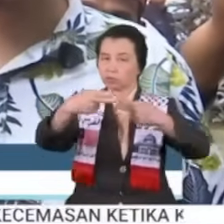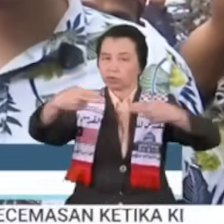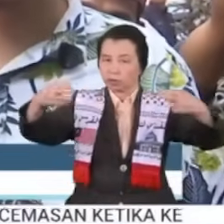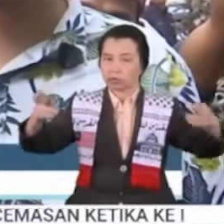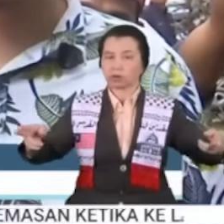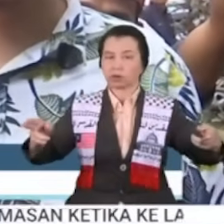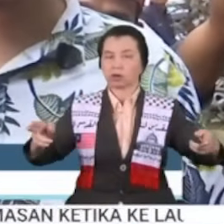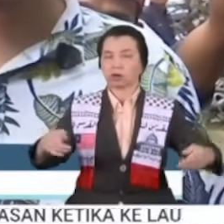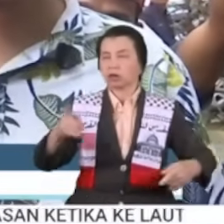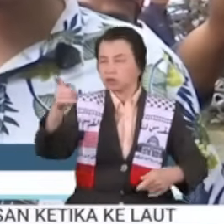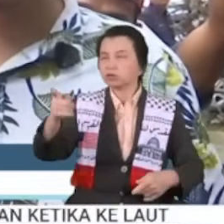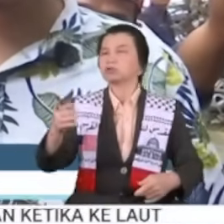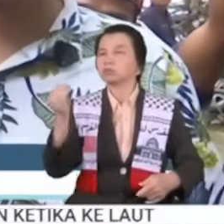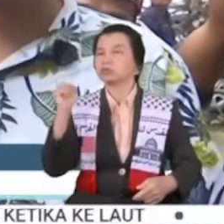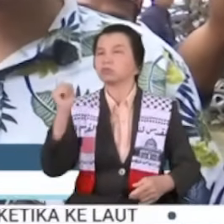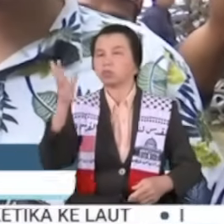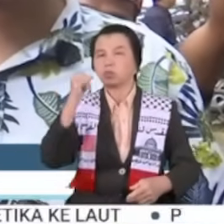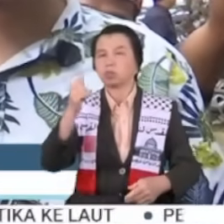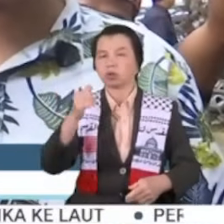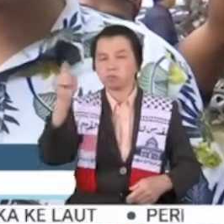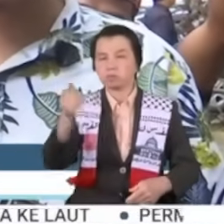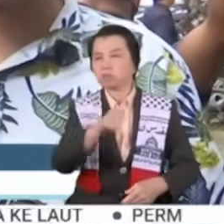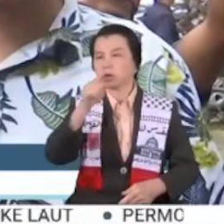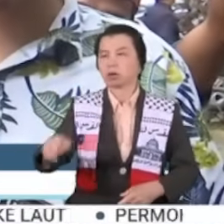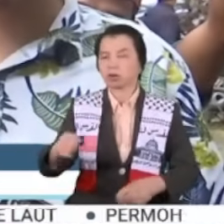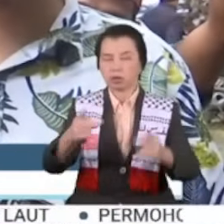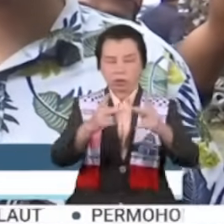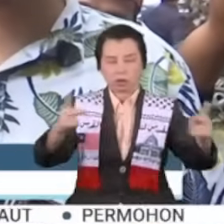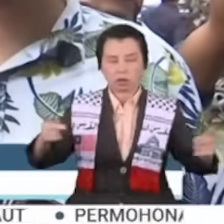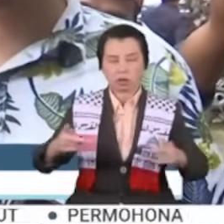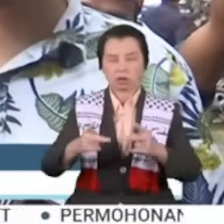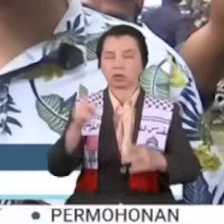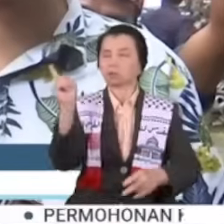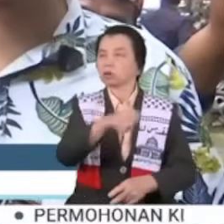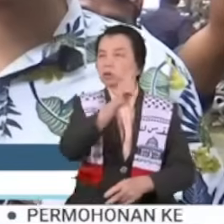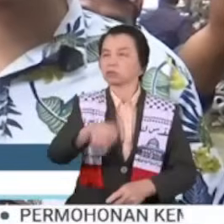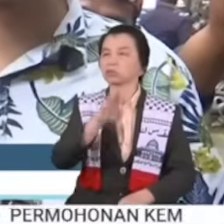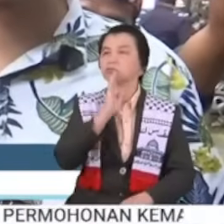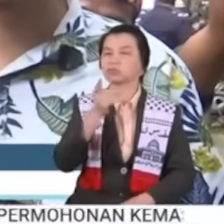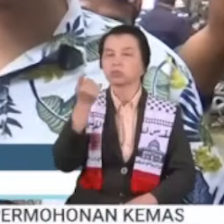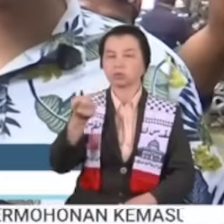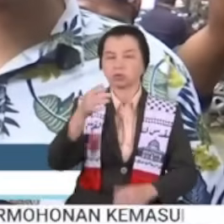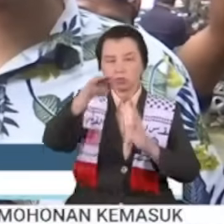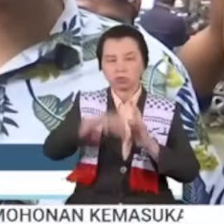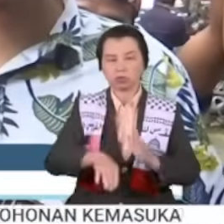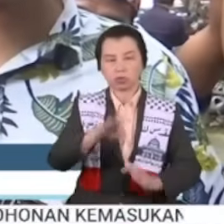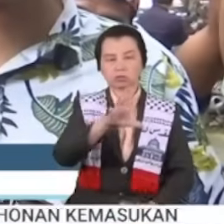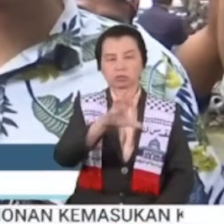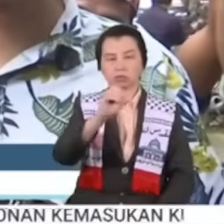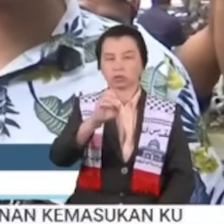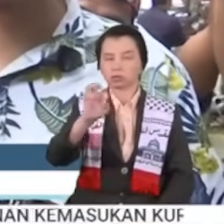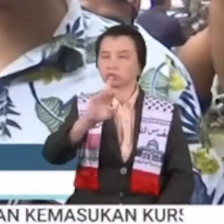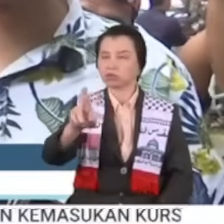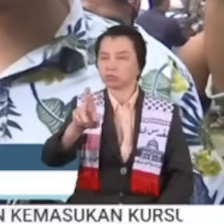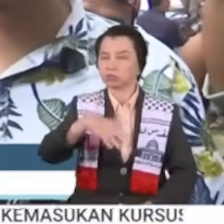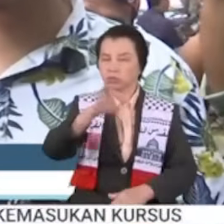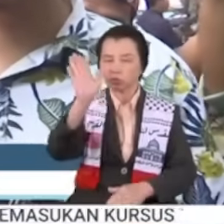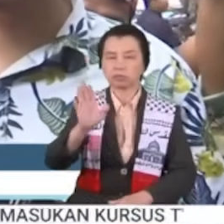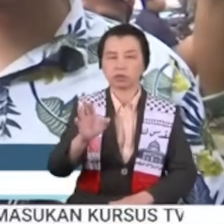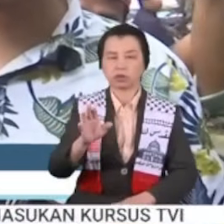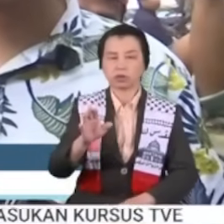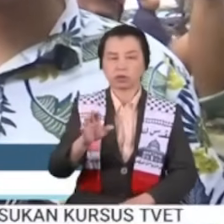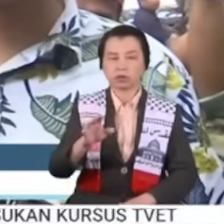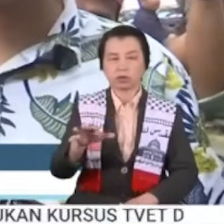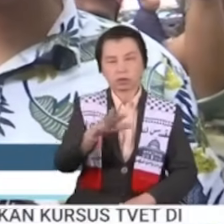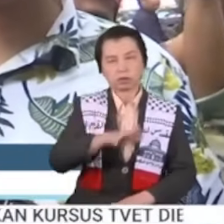he dia kawasan alam sekitar dalam hutan simpan tu lebih kurang 500 r000 lebih